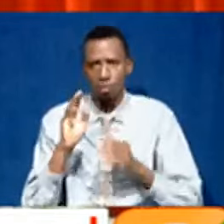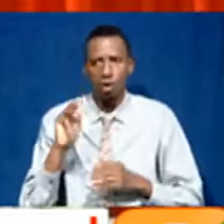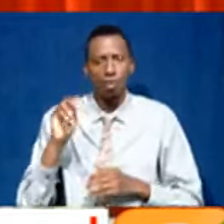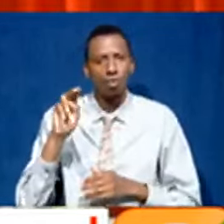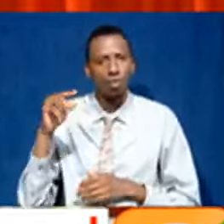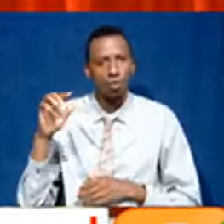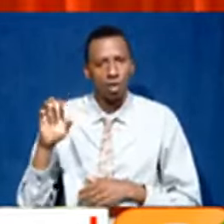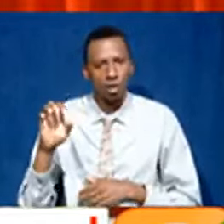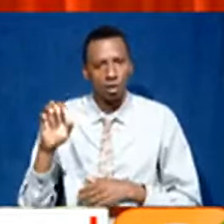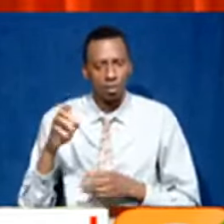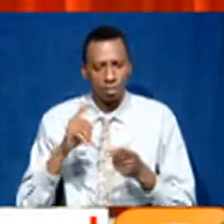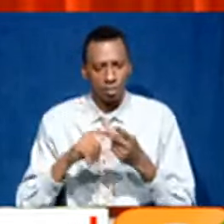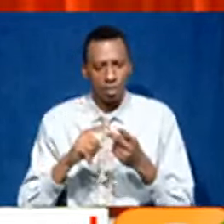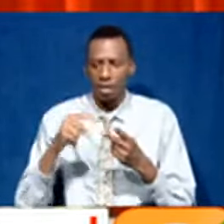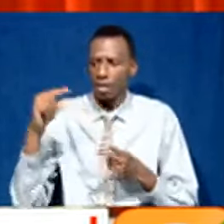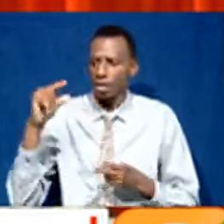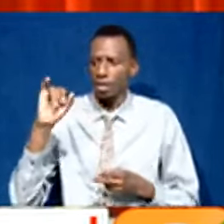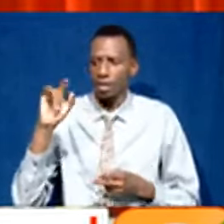Remember Bishop Itali.